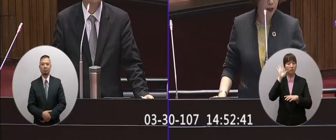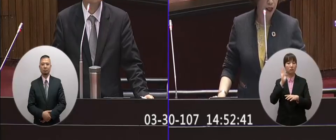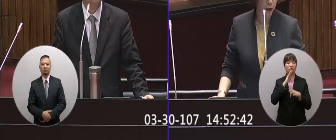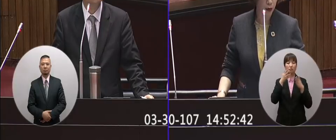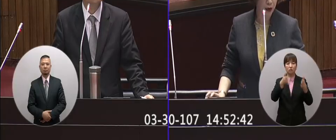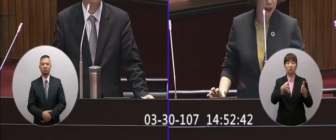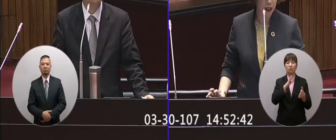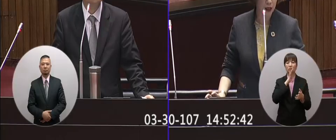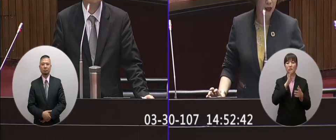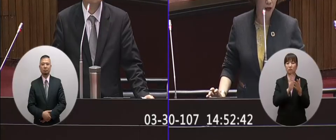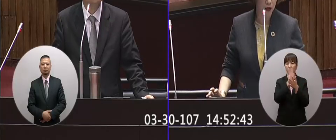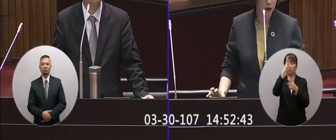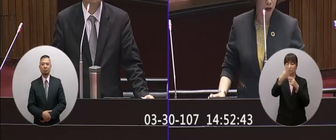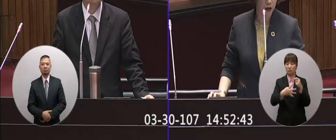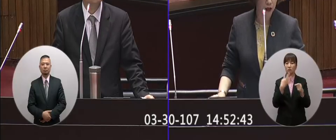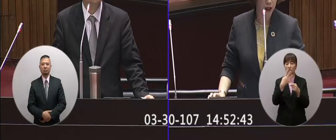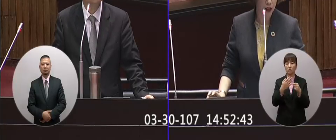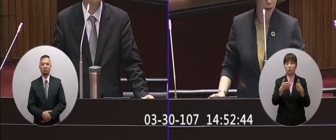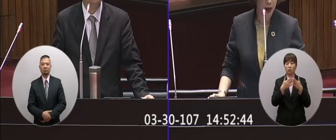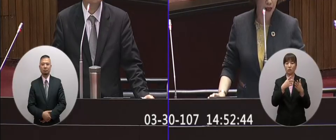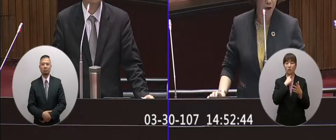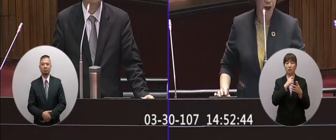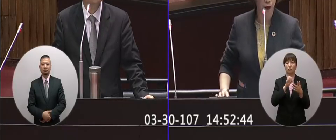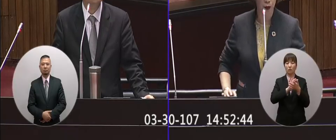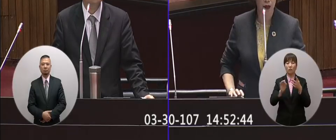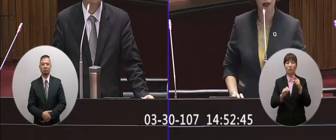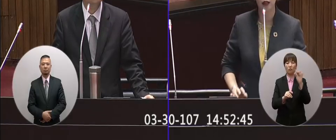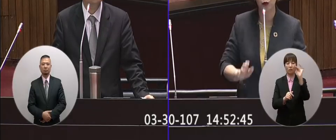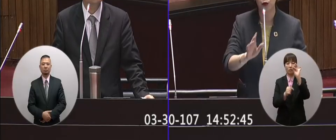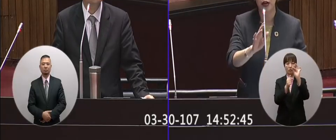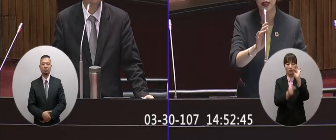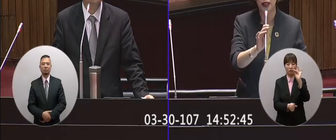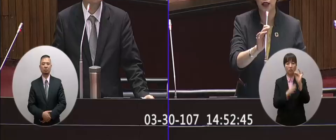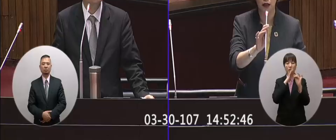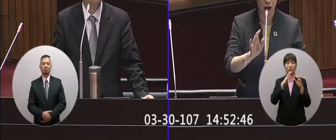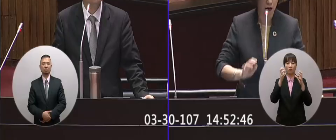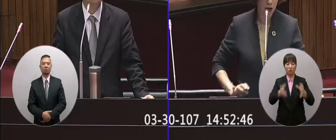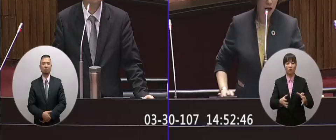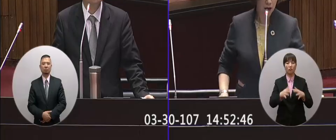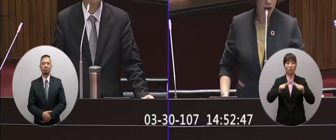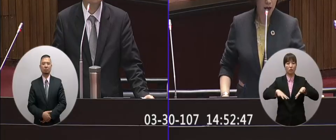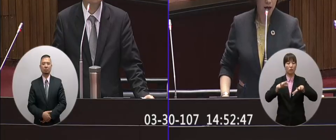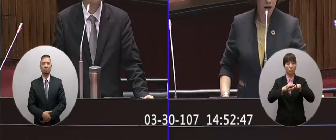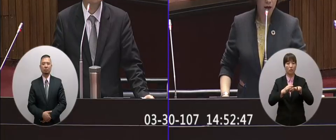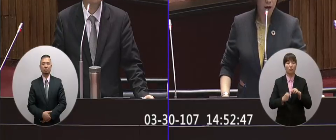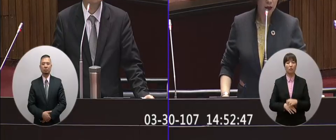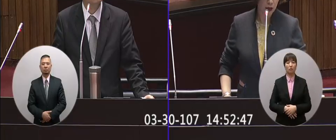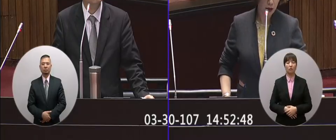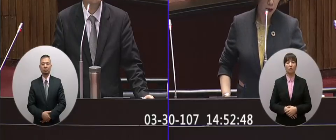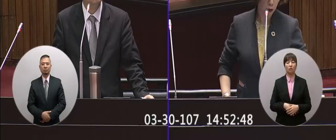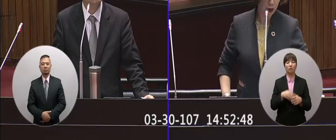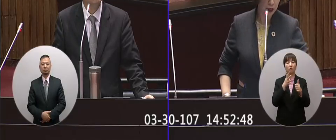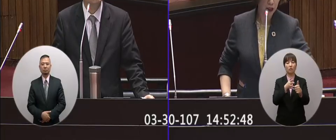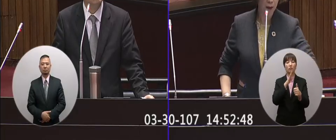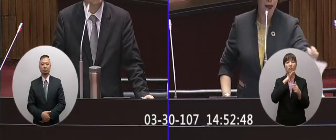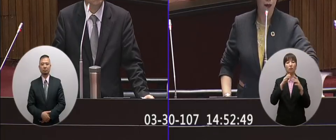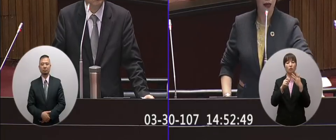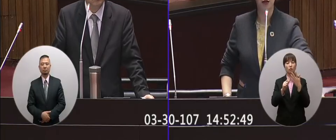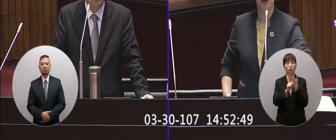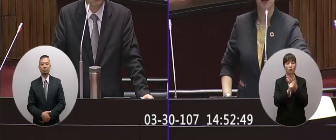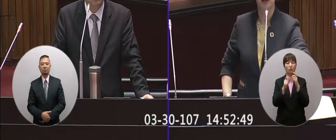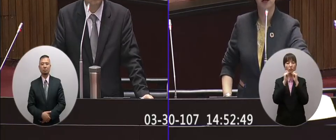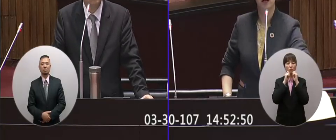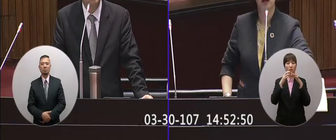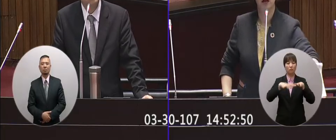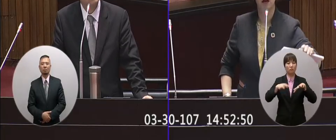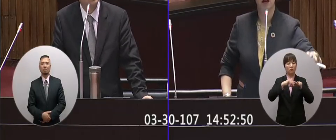我们政委讲说，未来四年要斥资100亿反毒，要成立毒防基金哈。那院长，那毒防基金你怕什么